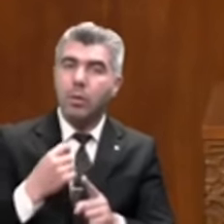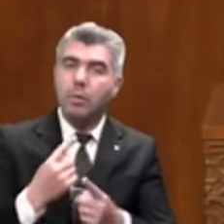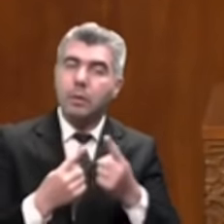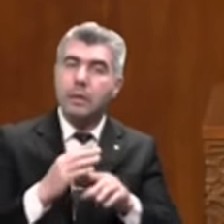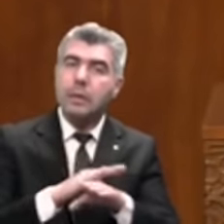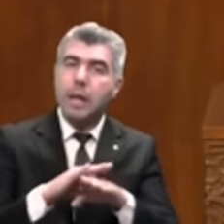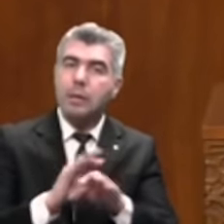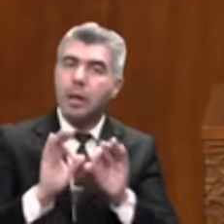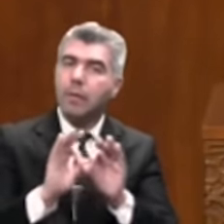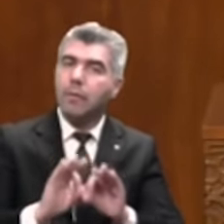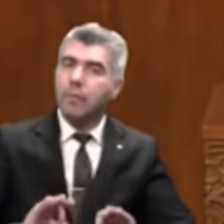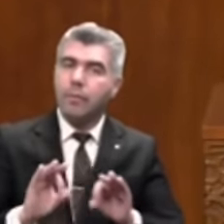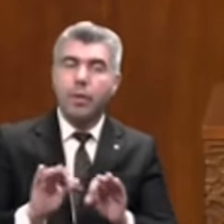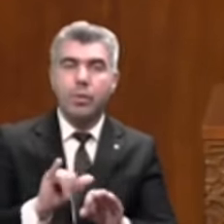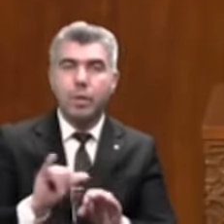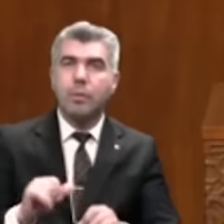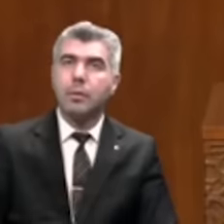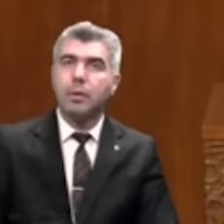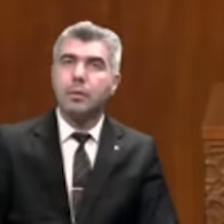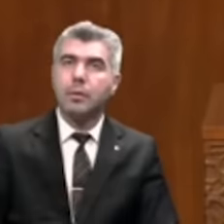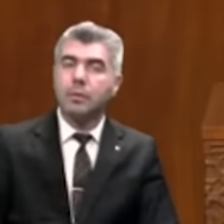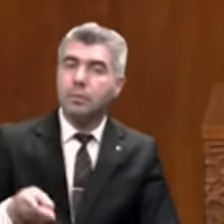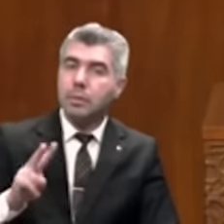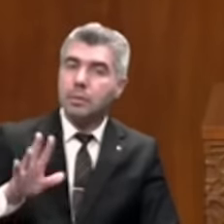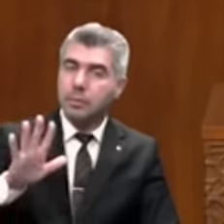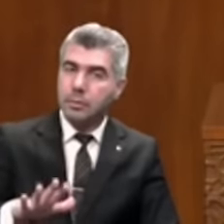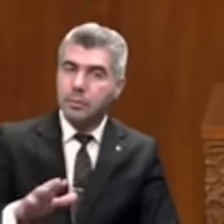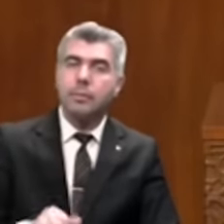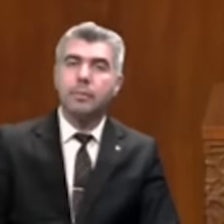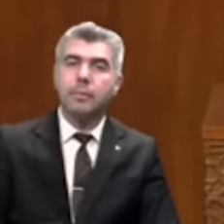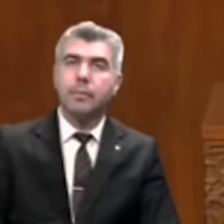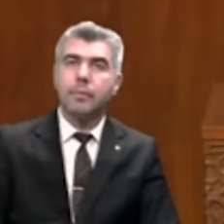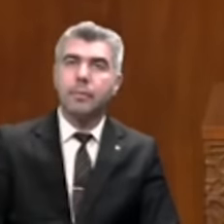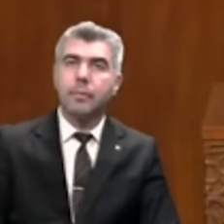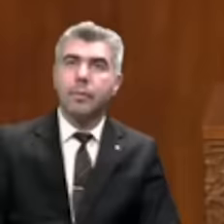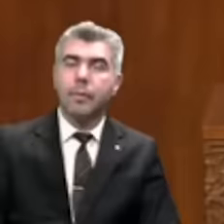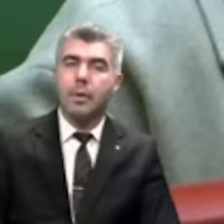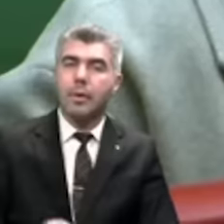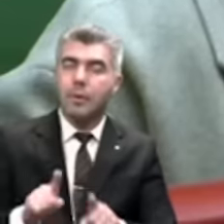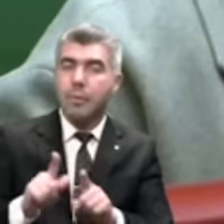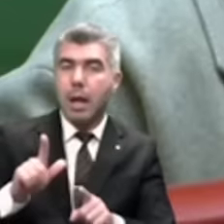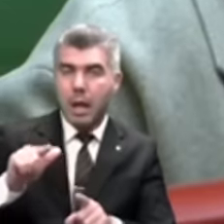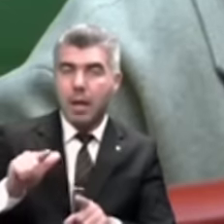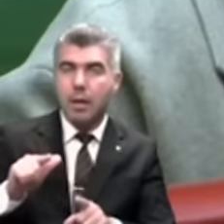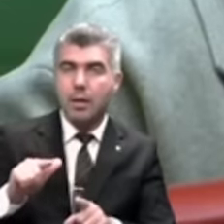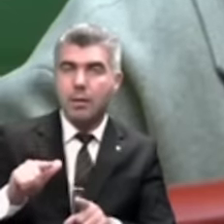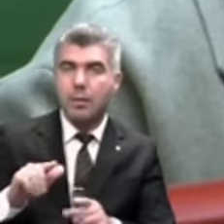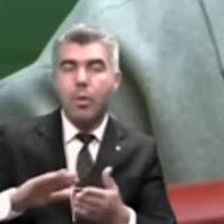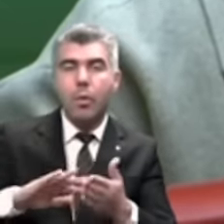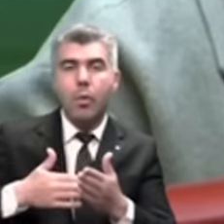السياسة، ما كايناش، ماشي هكا كاينة. 2500 ديال الدرهم كاينه